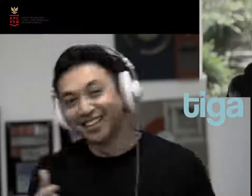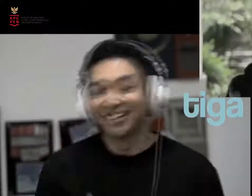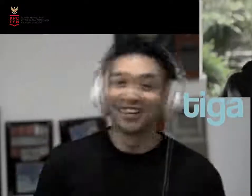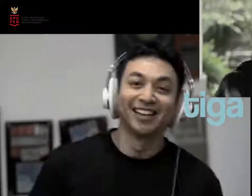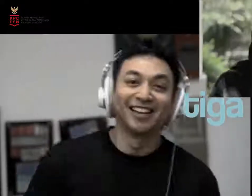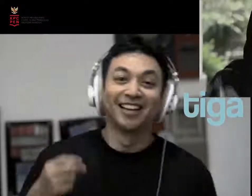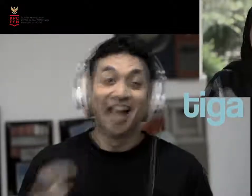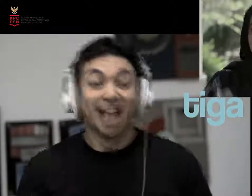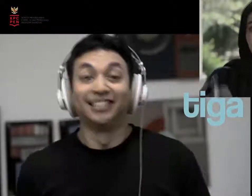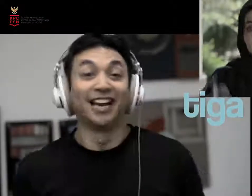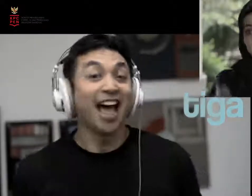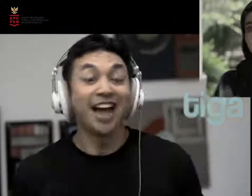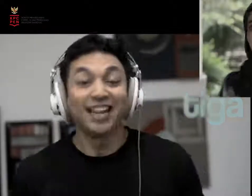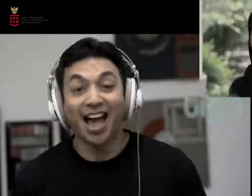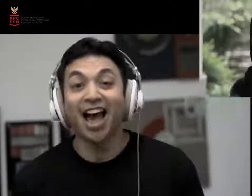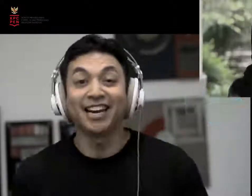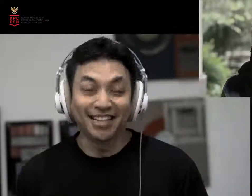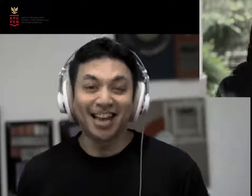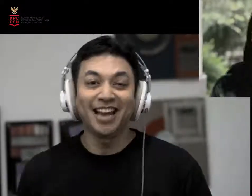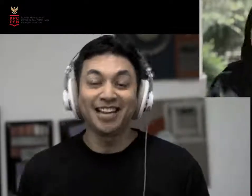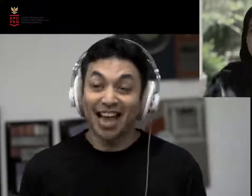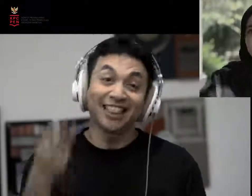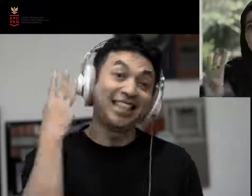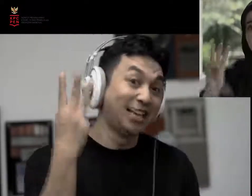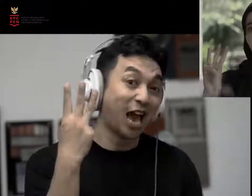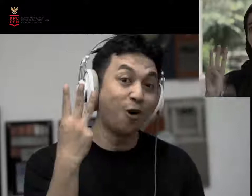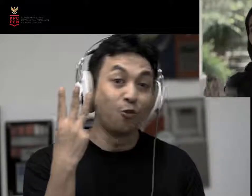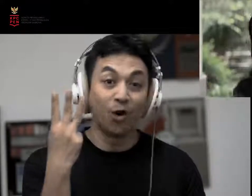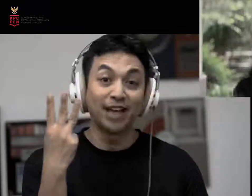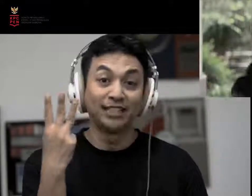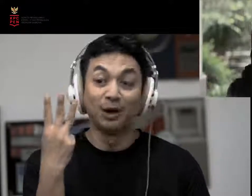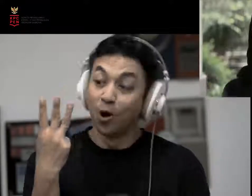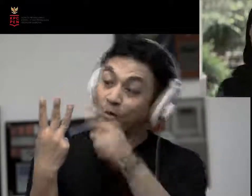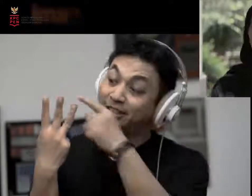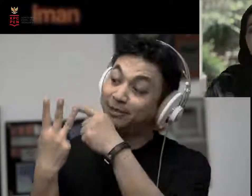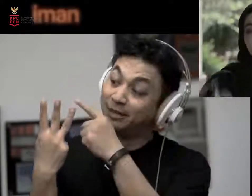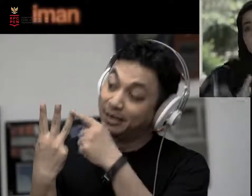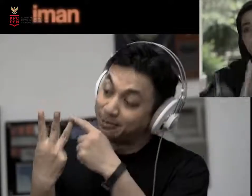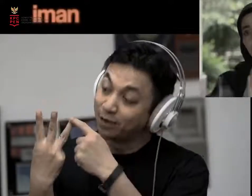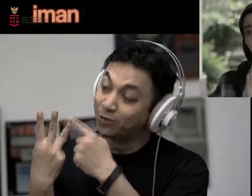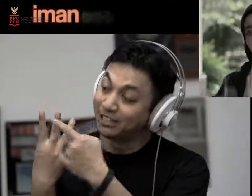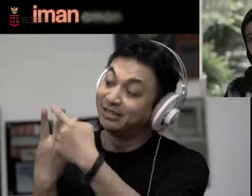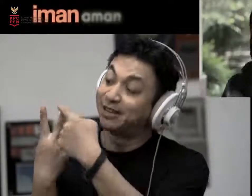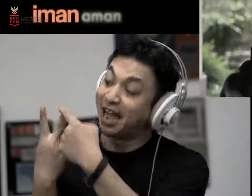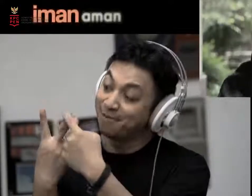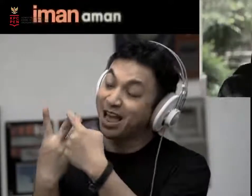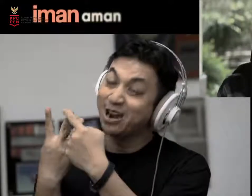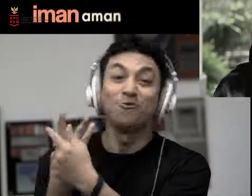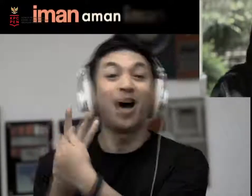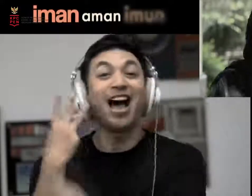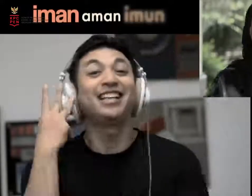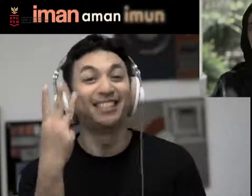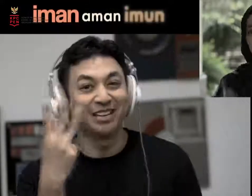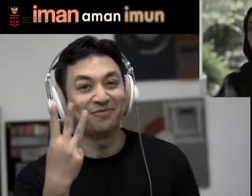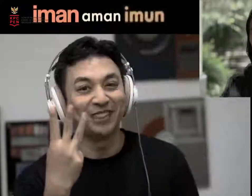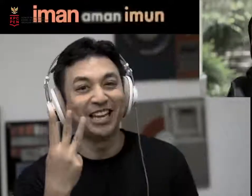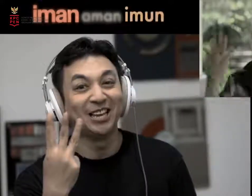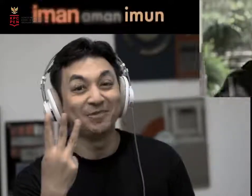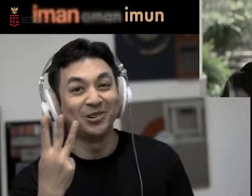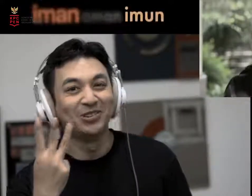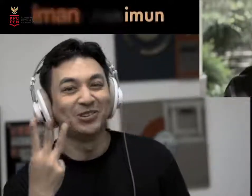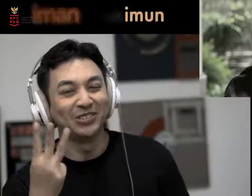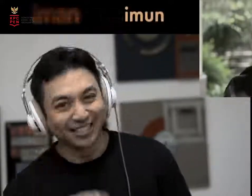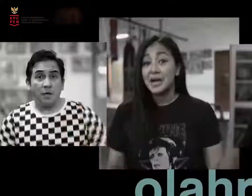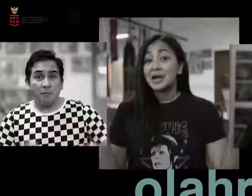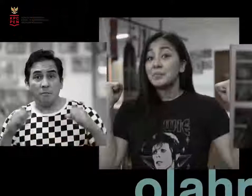sahabat melihat hidung dan 3 wajib wajib Iman wajib amalan